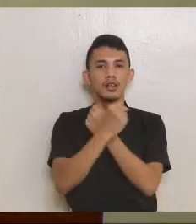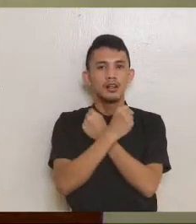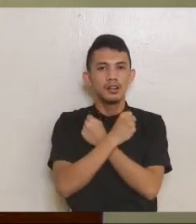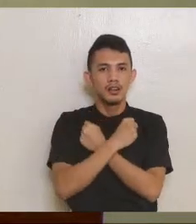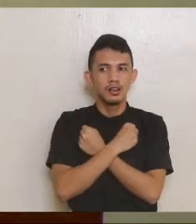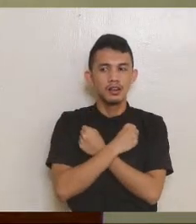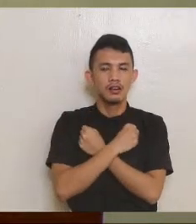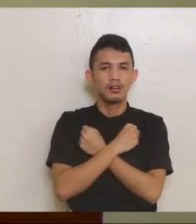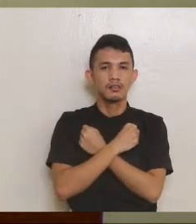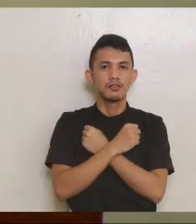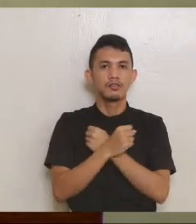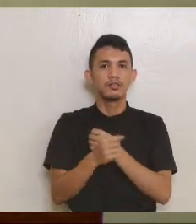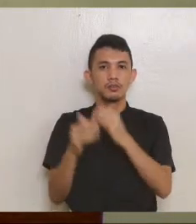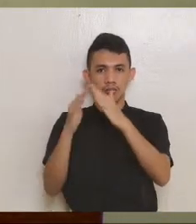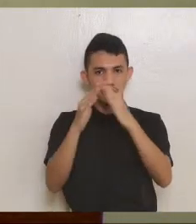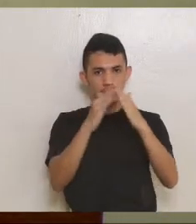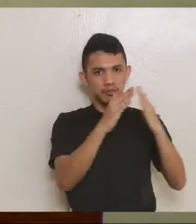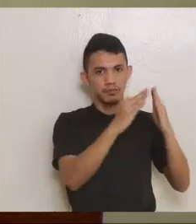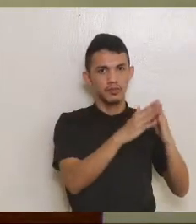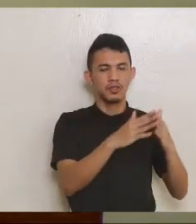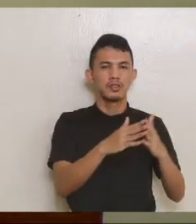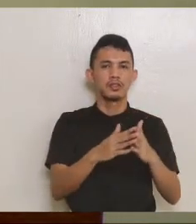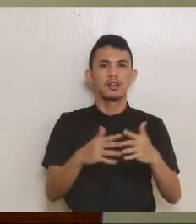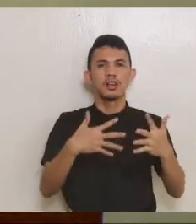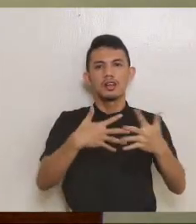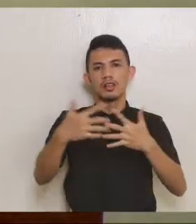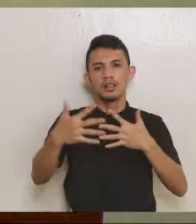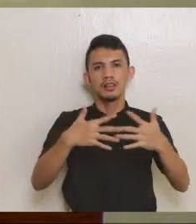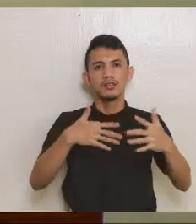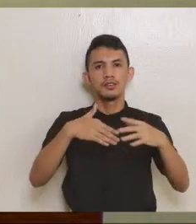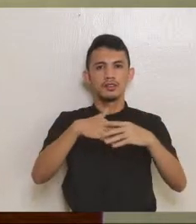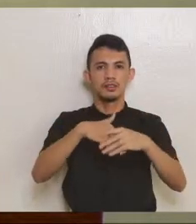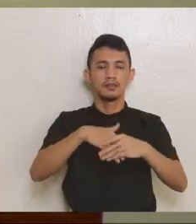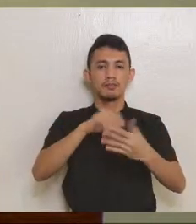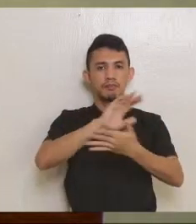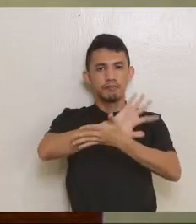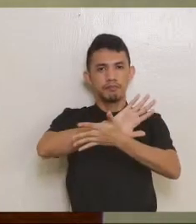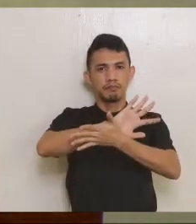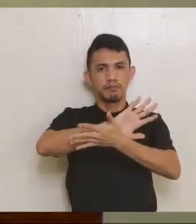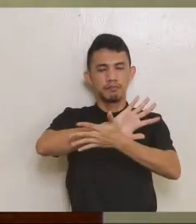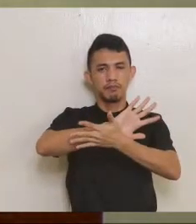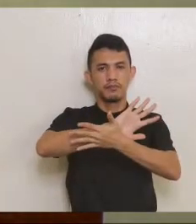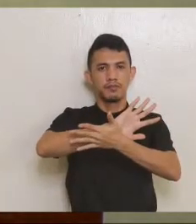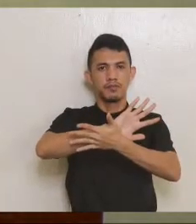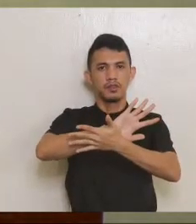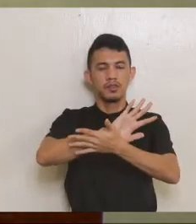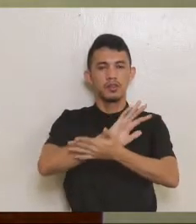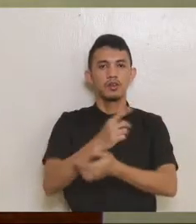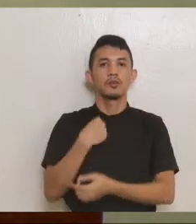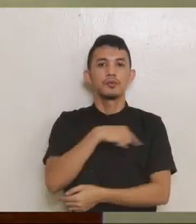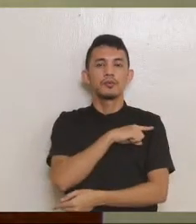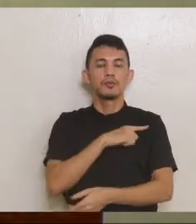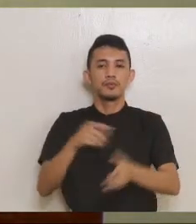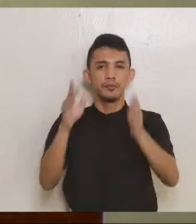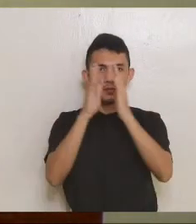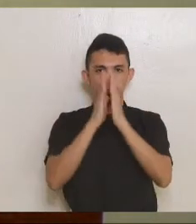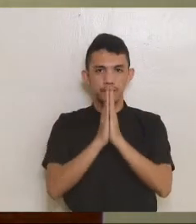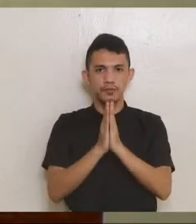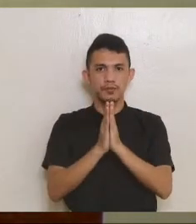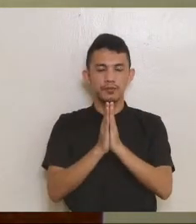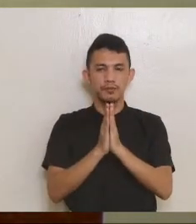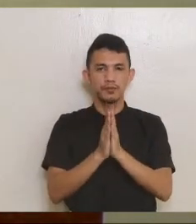pa anaa kita sa sitwasyon sa COVID-19. Mag-ampo kita nga magmadasigon unta kita